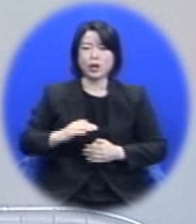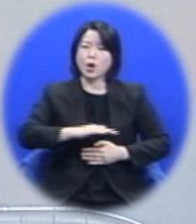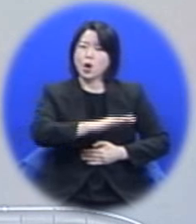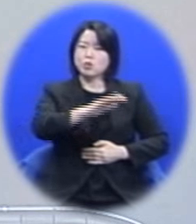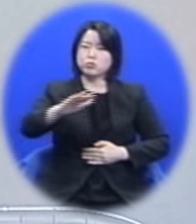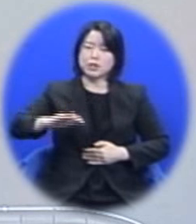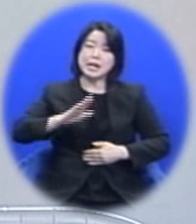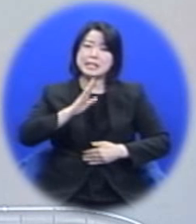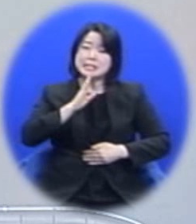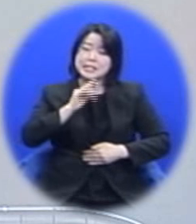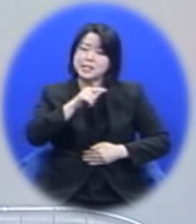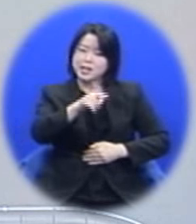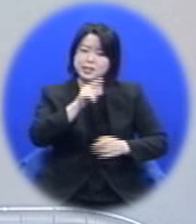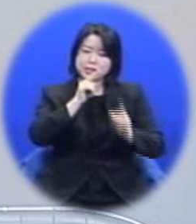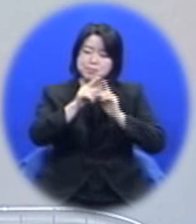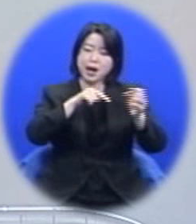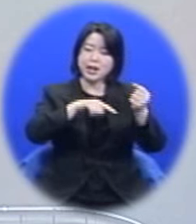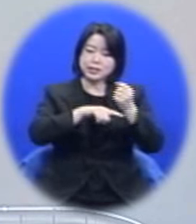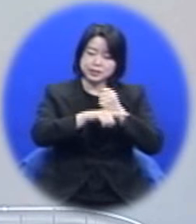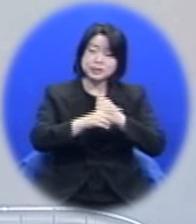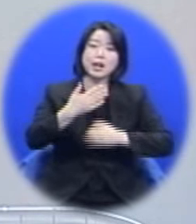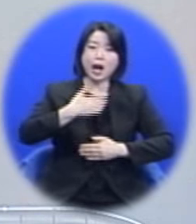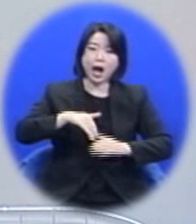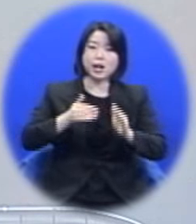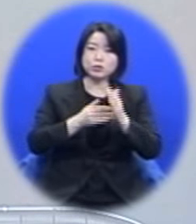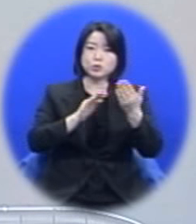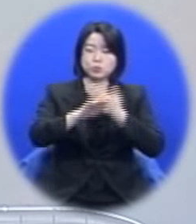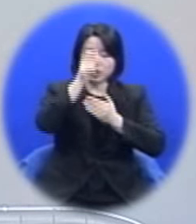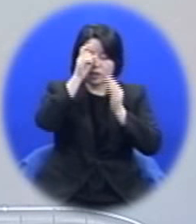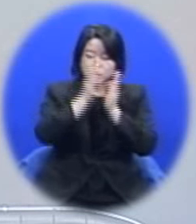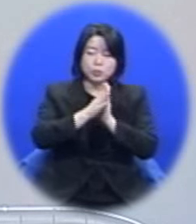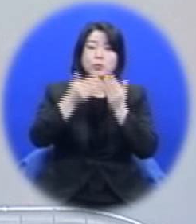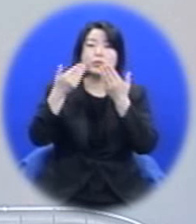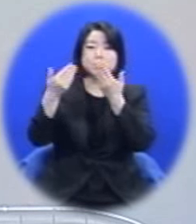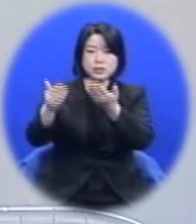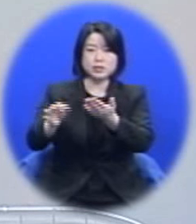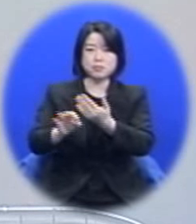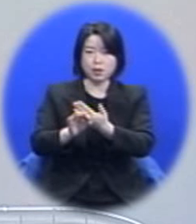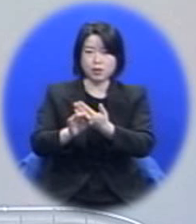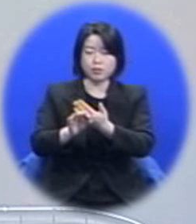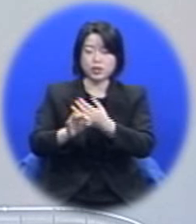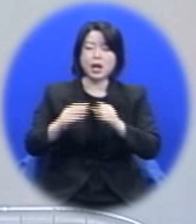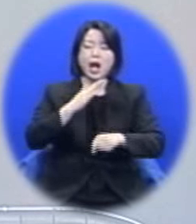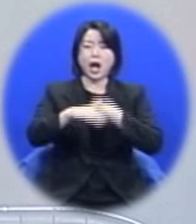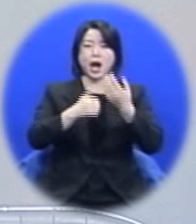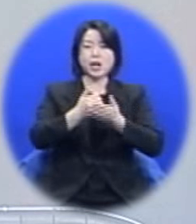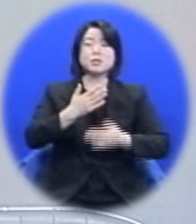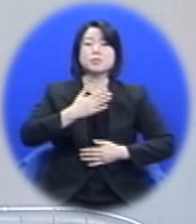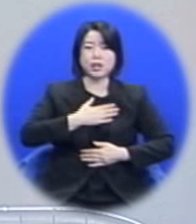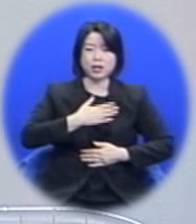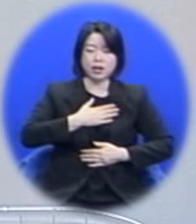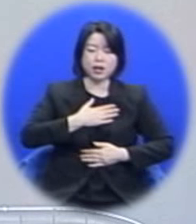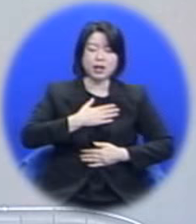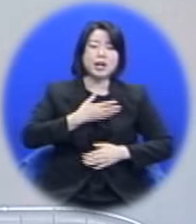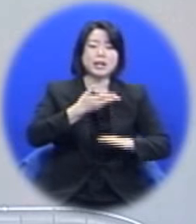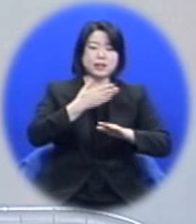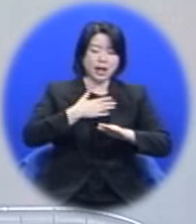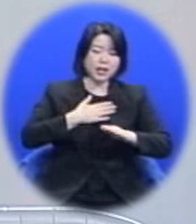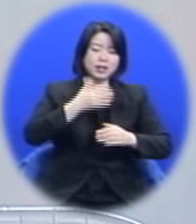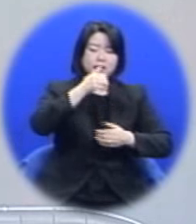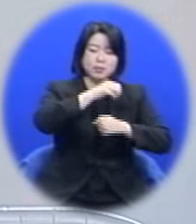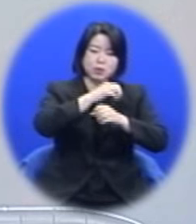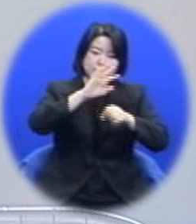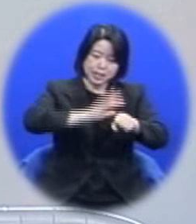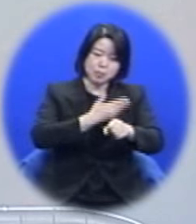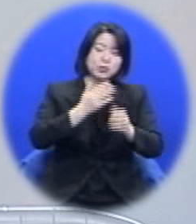우리가 진짜 이 말의 의미를 알고 기도하면 하나님, 내가 나에게 죄 지은 자를 용서해 준 것처럼